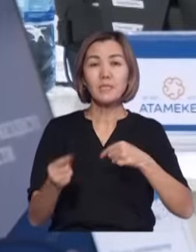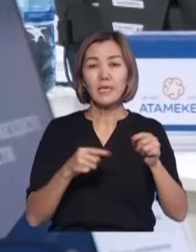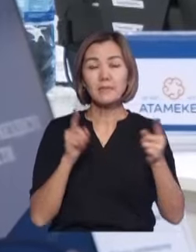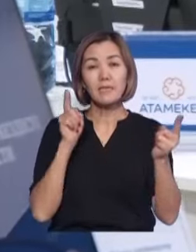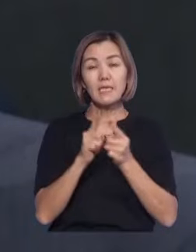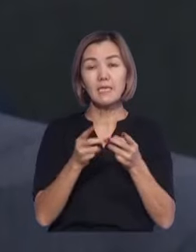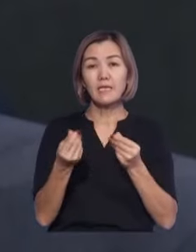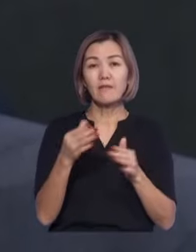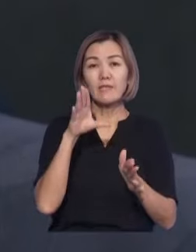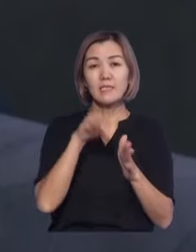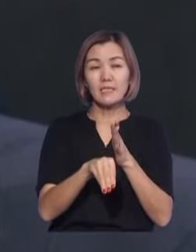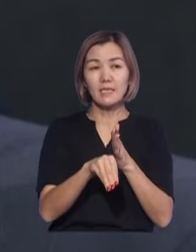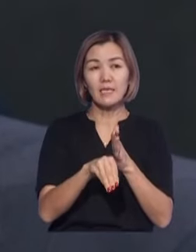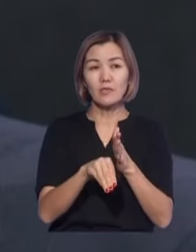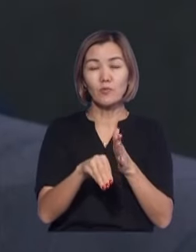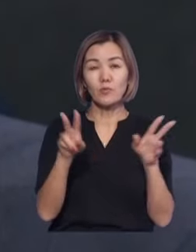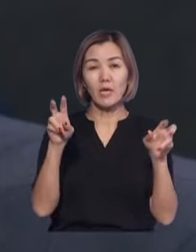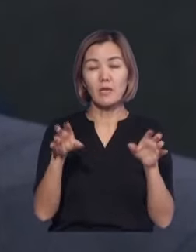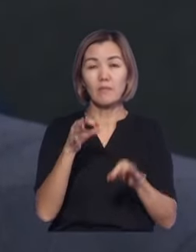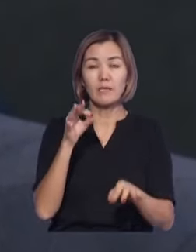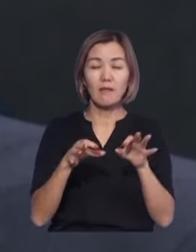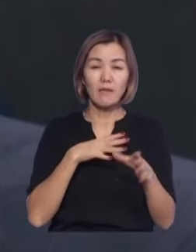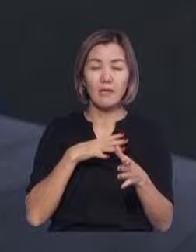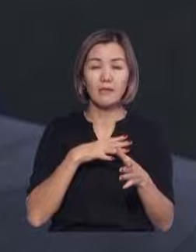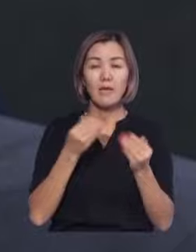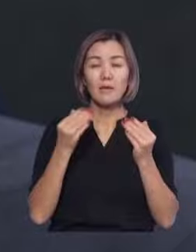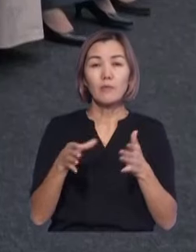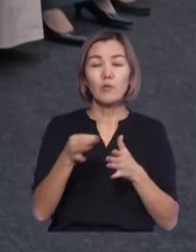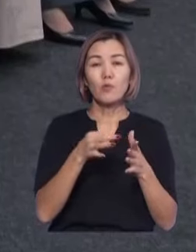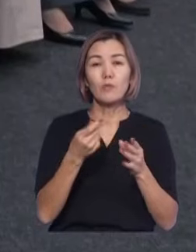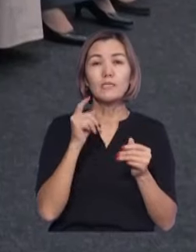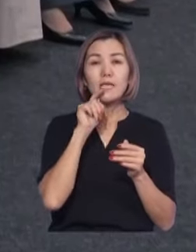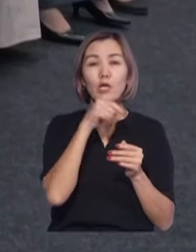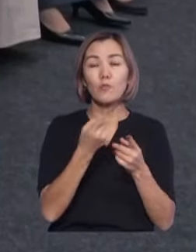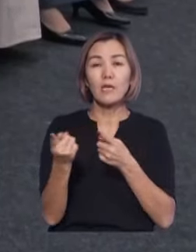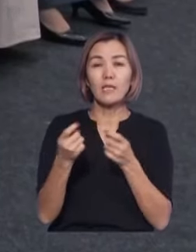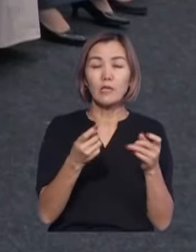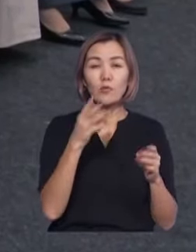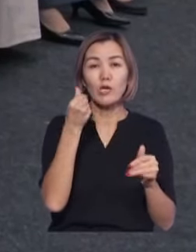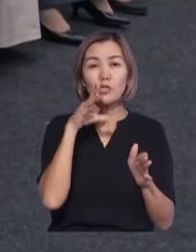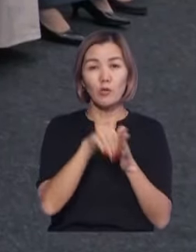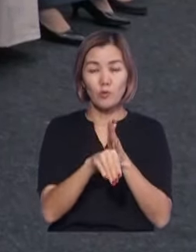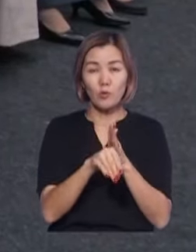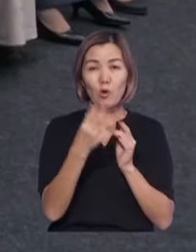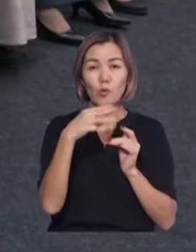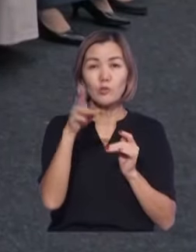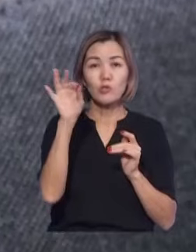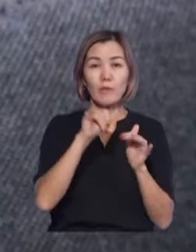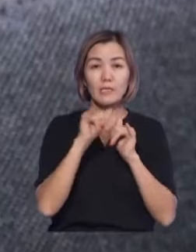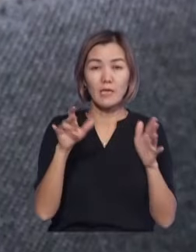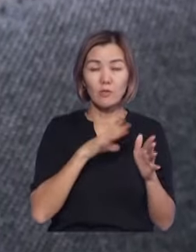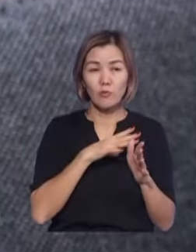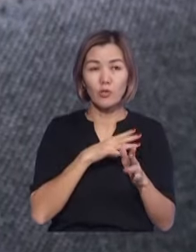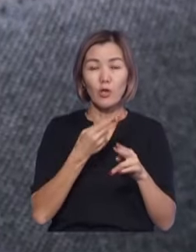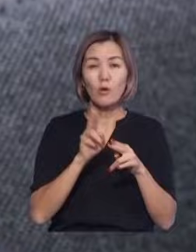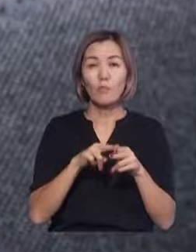инвестиция тартуы мәселесі де кеңінен талқыланды. Айта кету керек, биыл облыс экономикасына тартылған инвестициялар көлемі 33%-ға артып отыр.